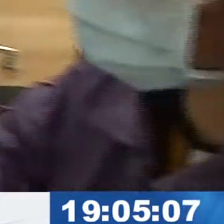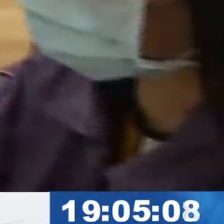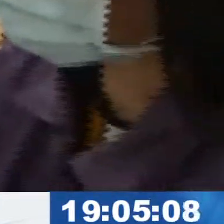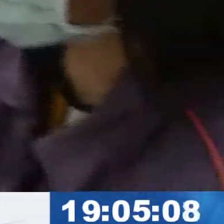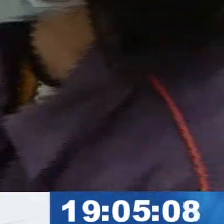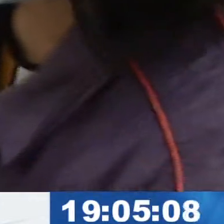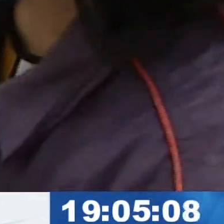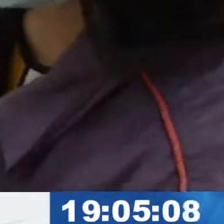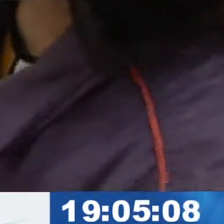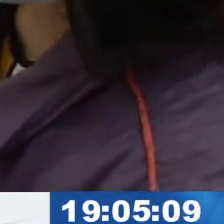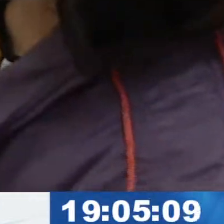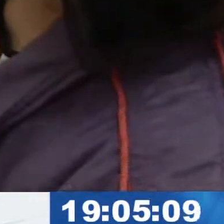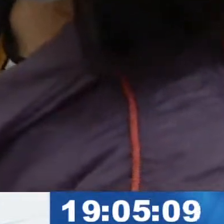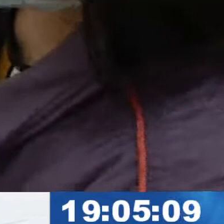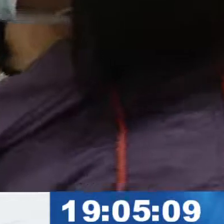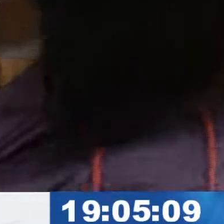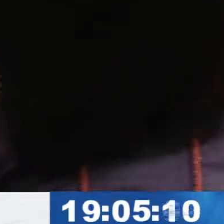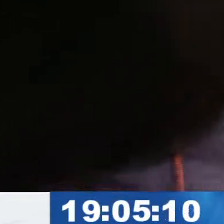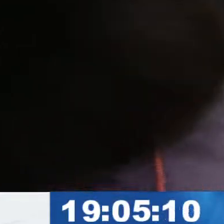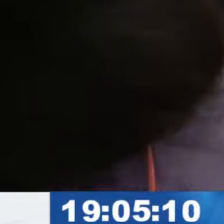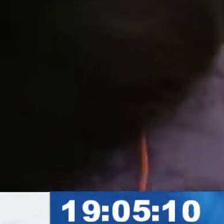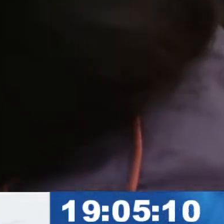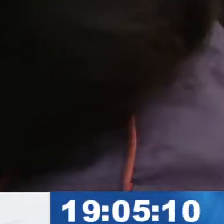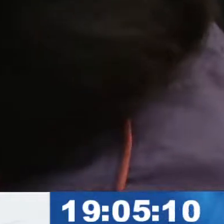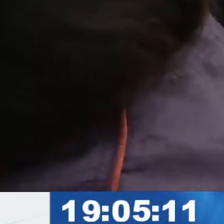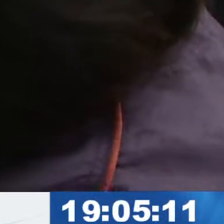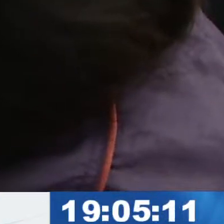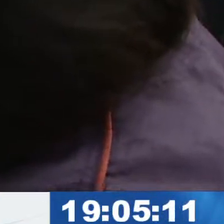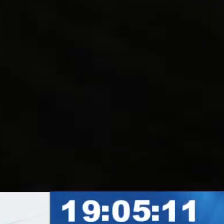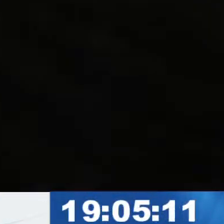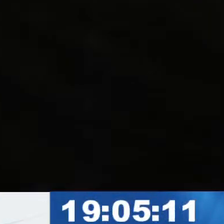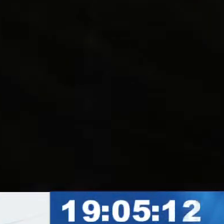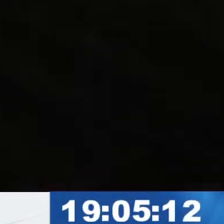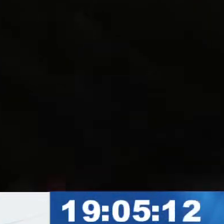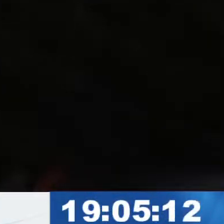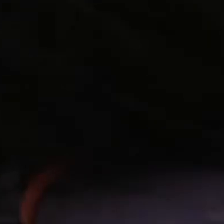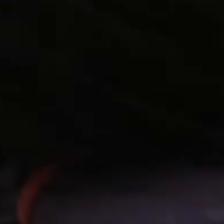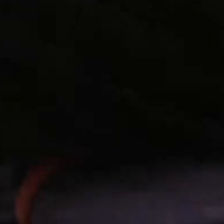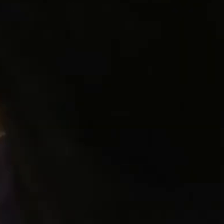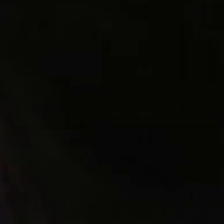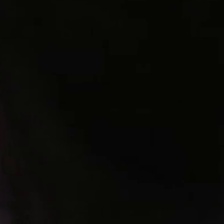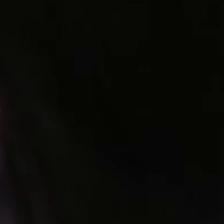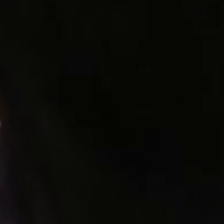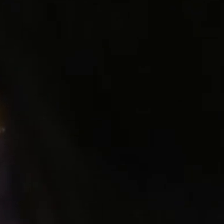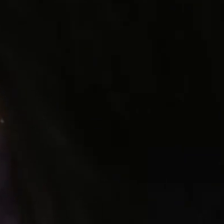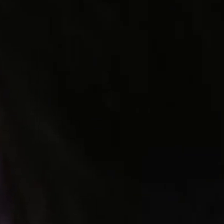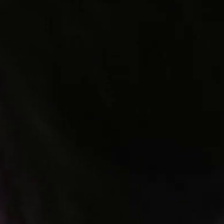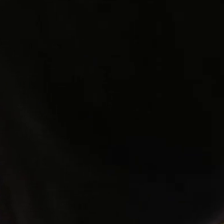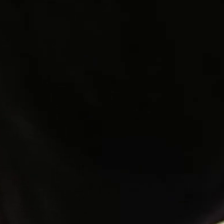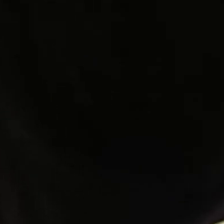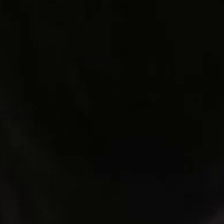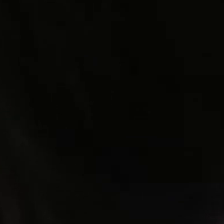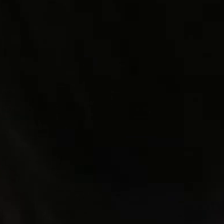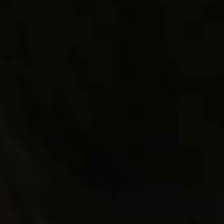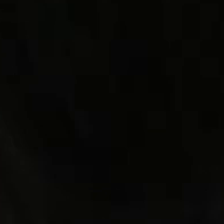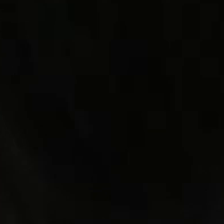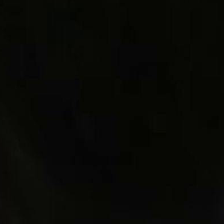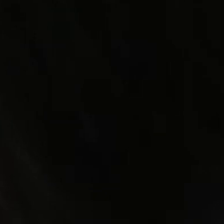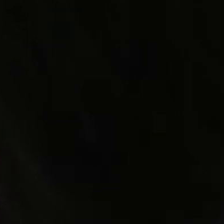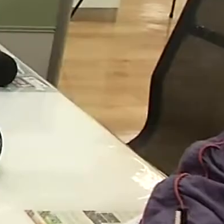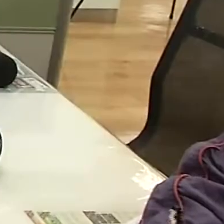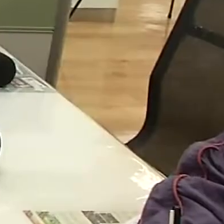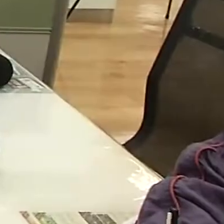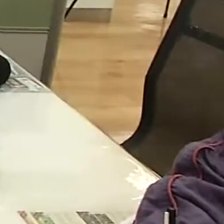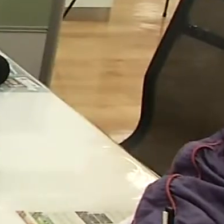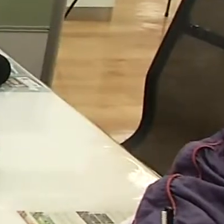劳工朋友的10万元纾困贷款，确定加码，足足增加一倍。因为到12号为止，共受理了54万7000多件，平